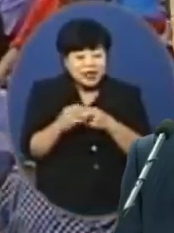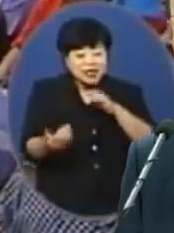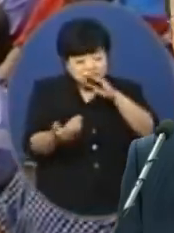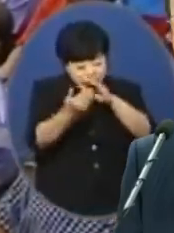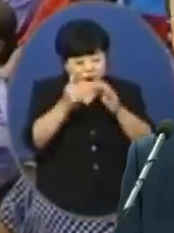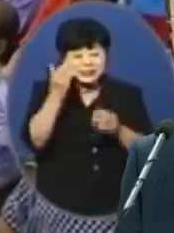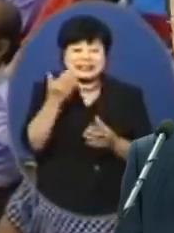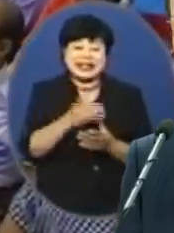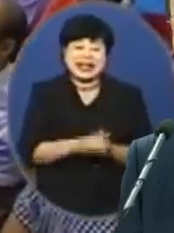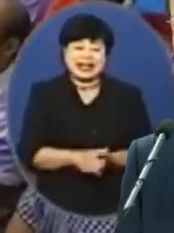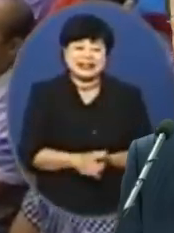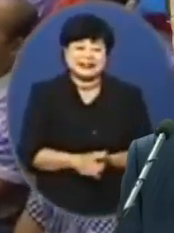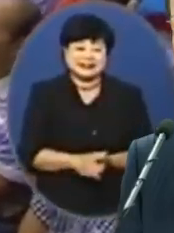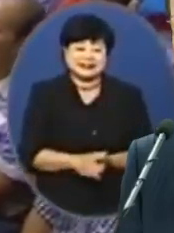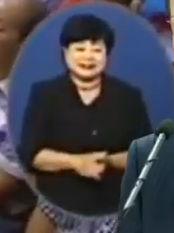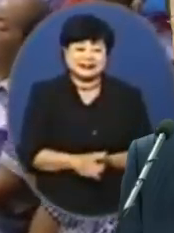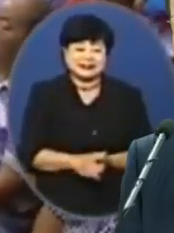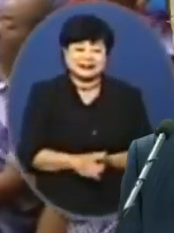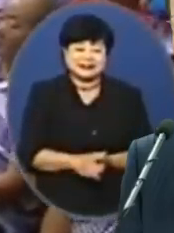이루어진다.